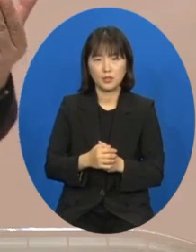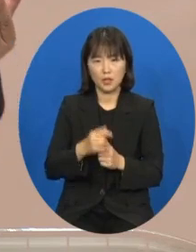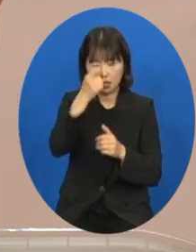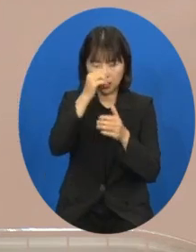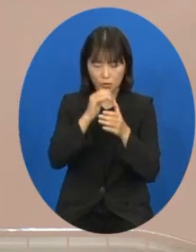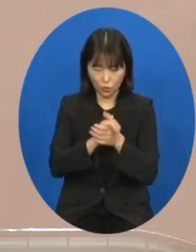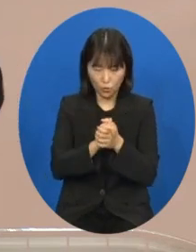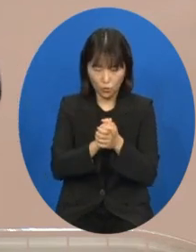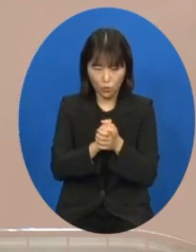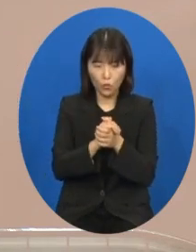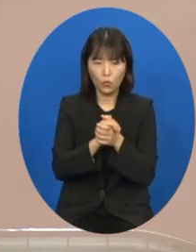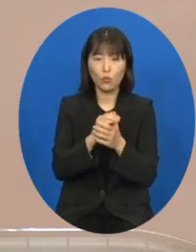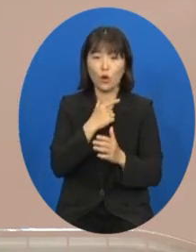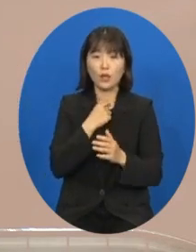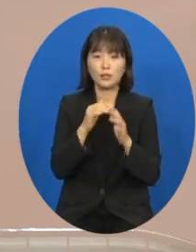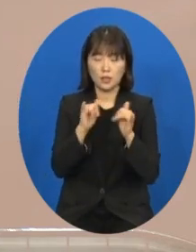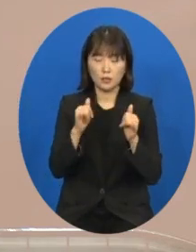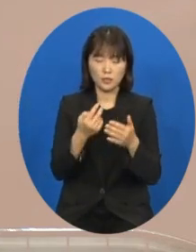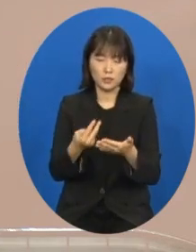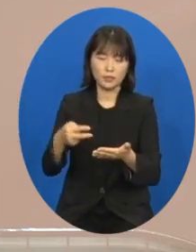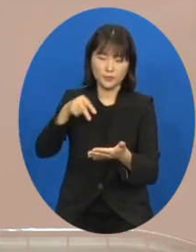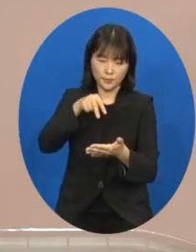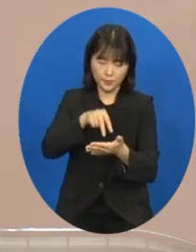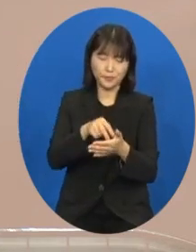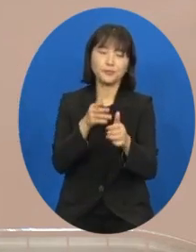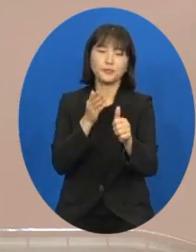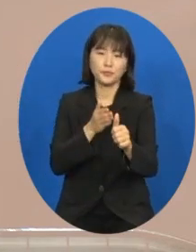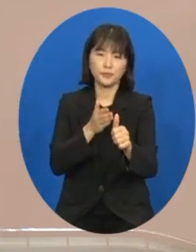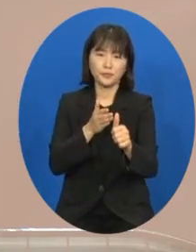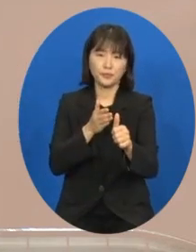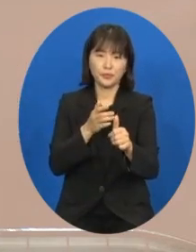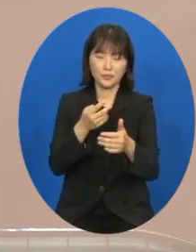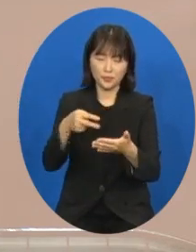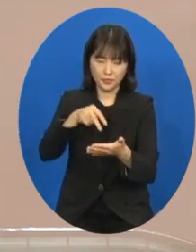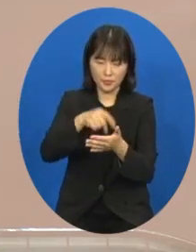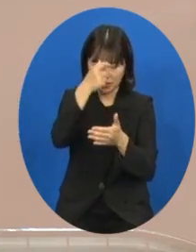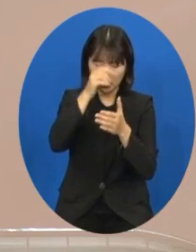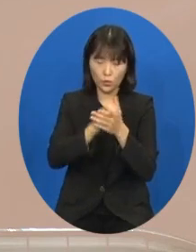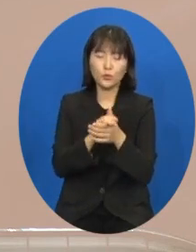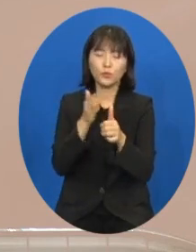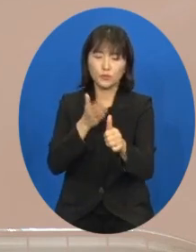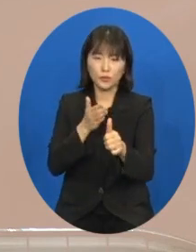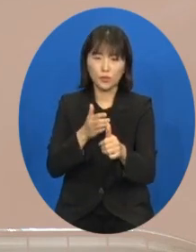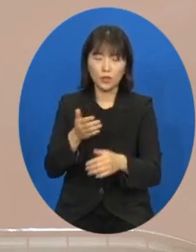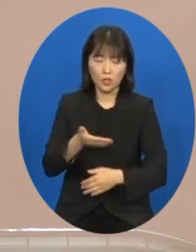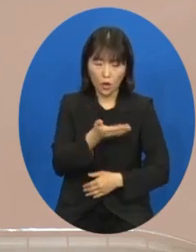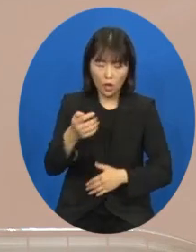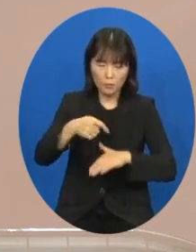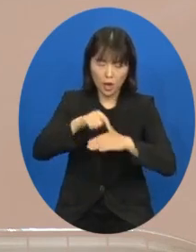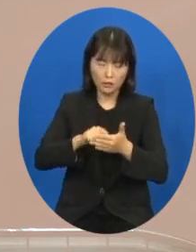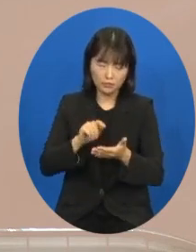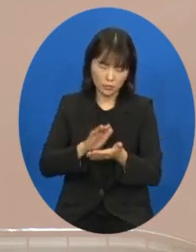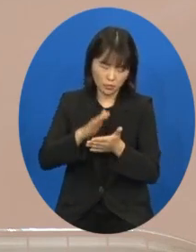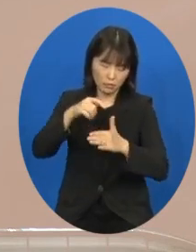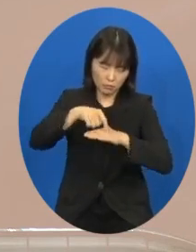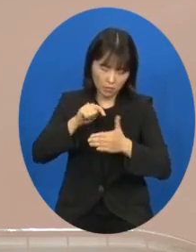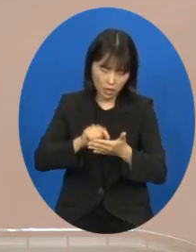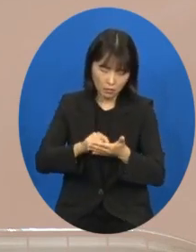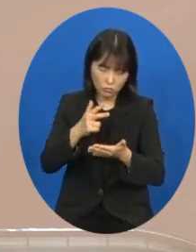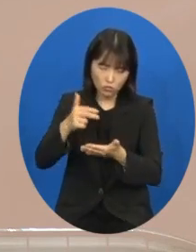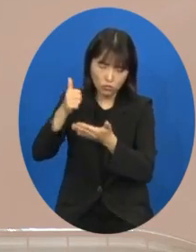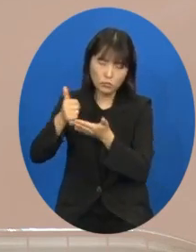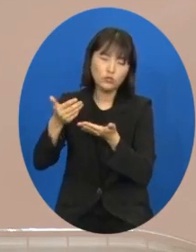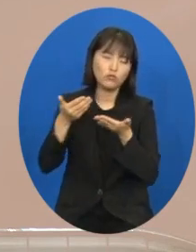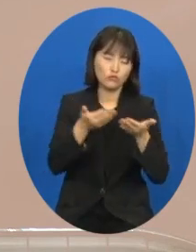기도하실 분들은 자리에서 일어나서 기도하세요. 주님께서 여러분의 마음의 갈망을 주님이